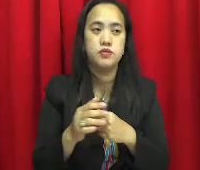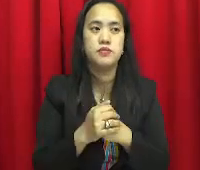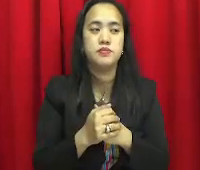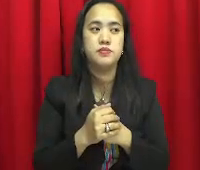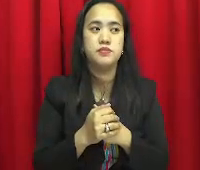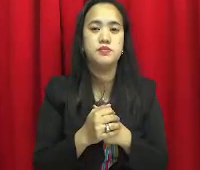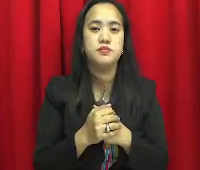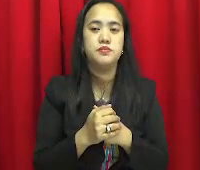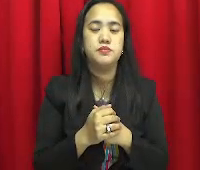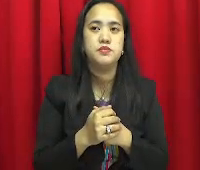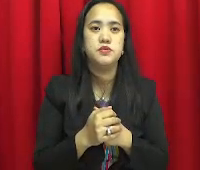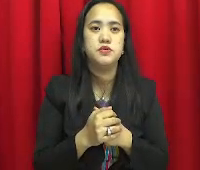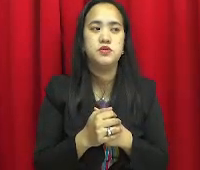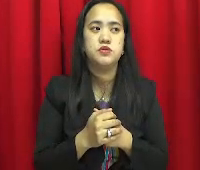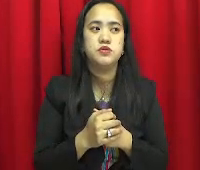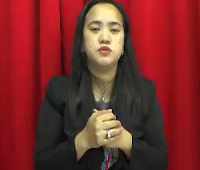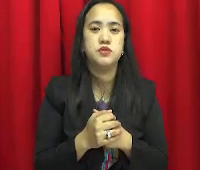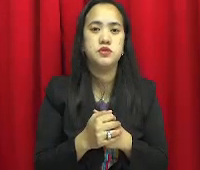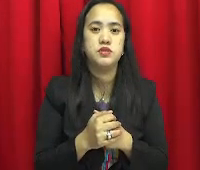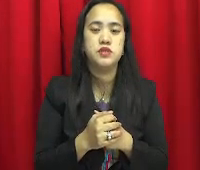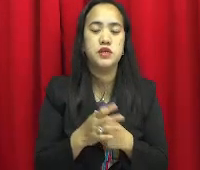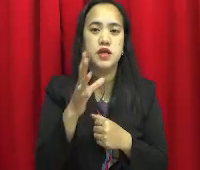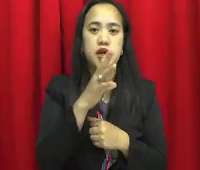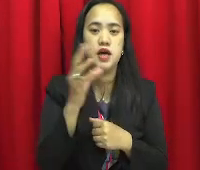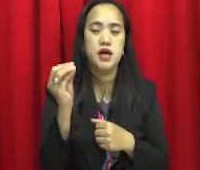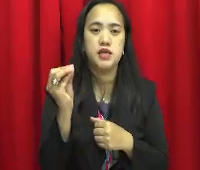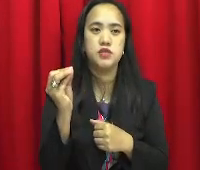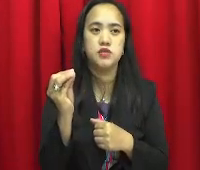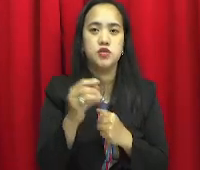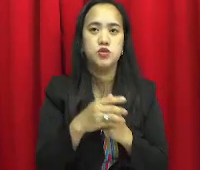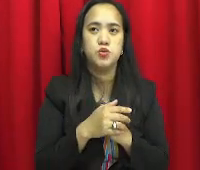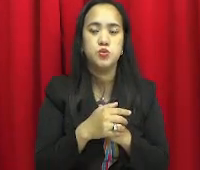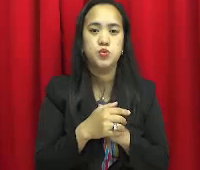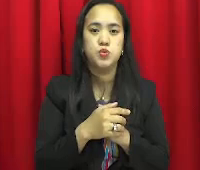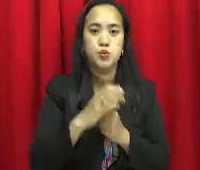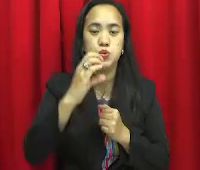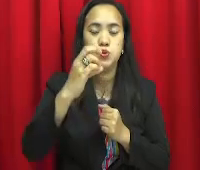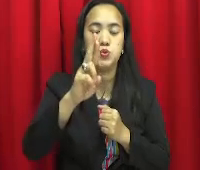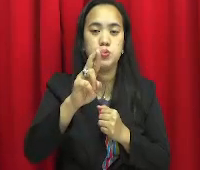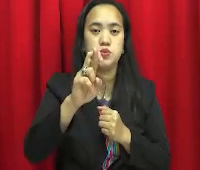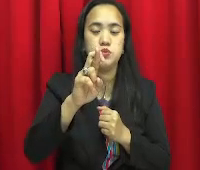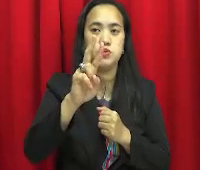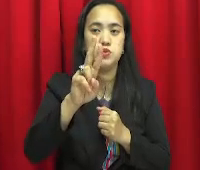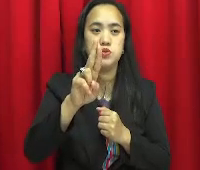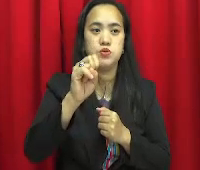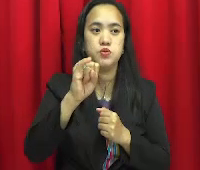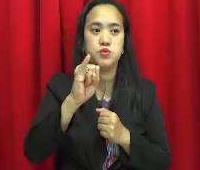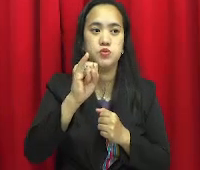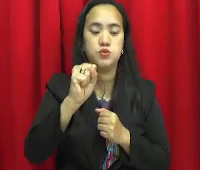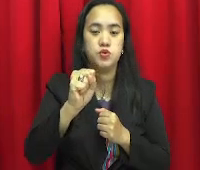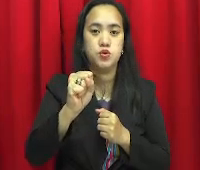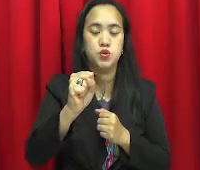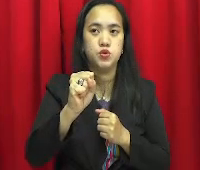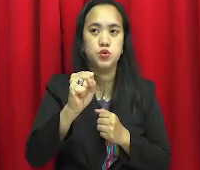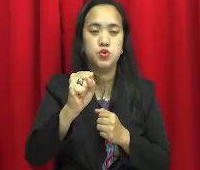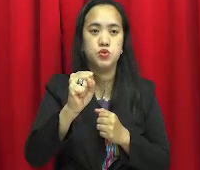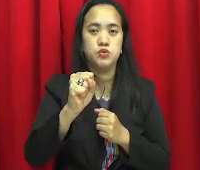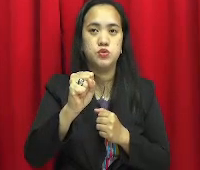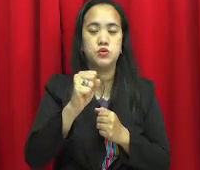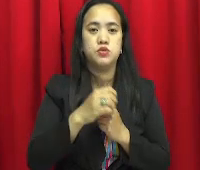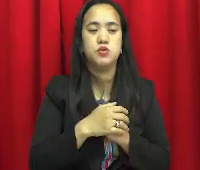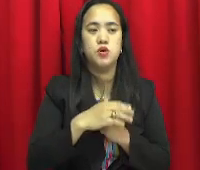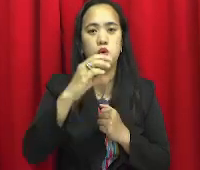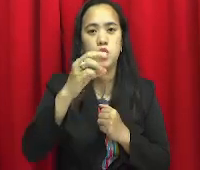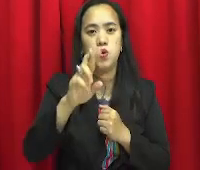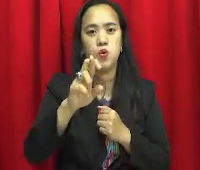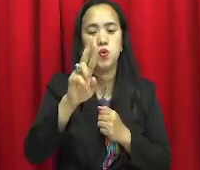naka-auto-cruise ako dyan. Naka-cruise control ako dyan. Ibig sabihin, kumbaga sa aeroplano, autopilot. You see?